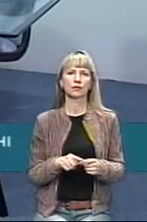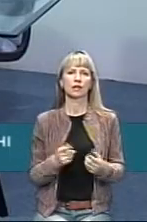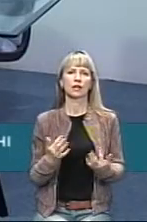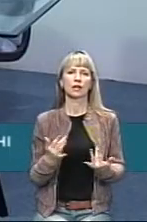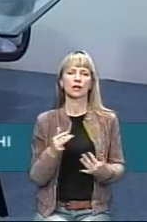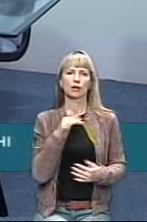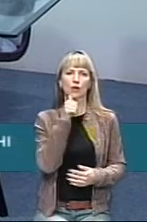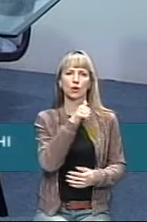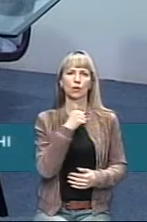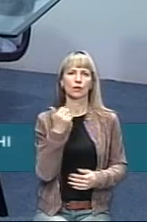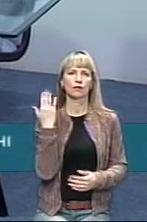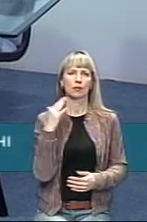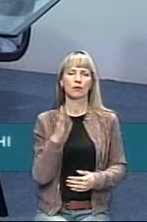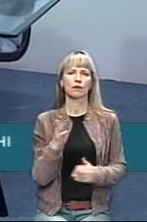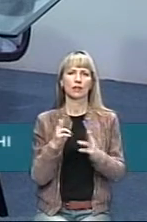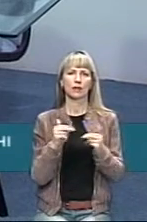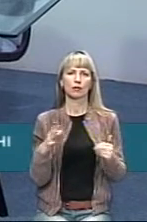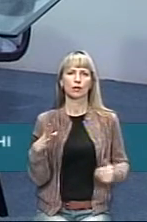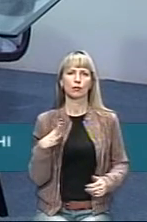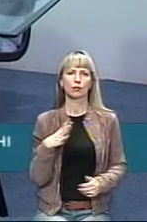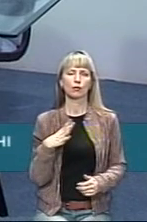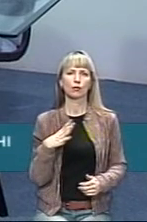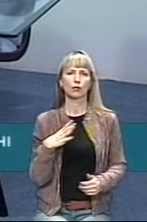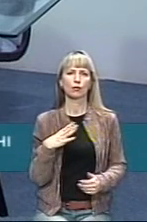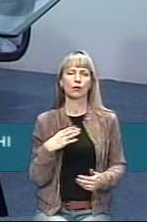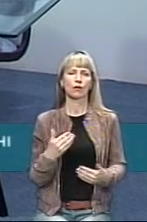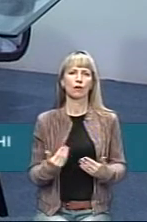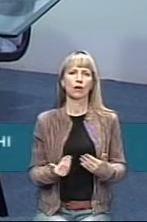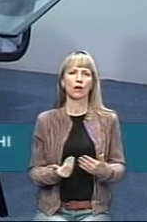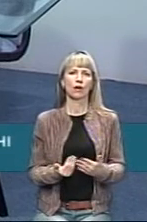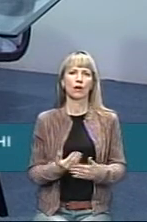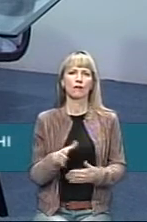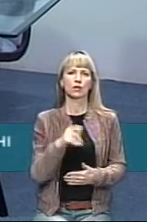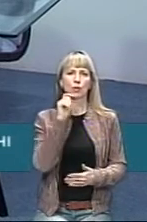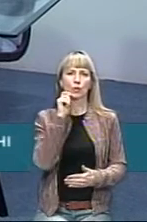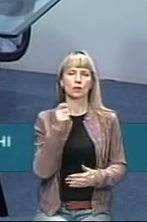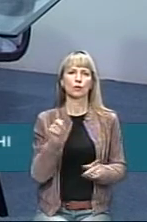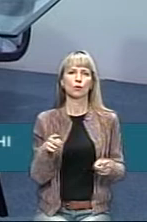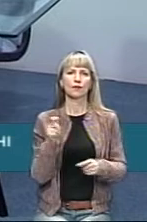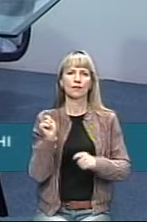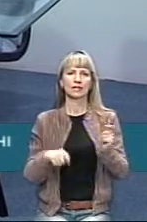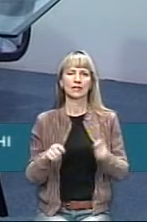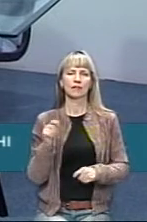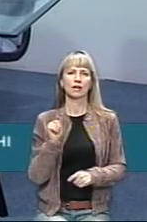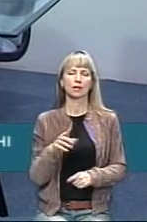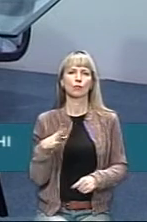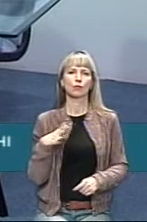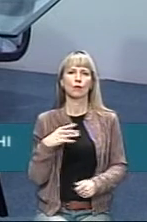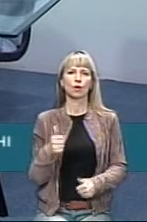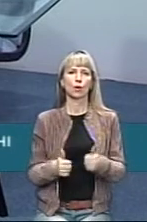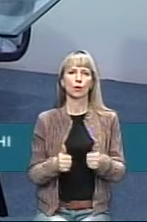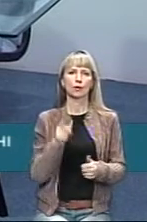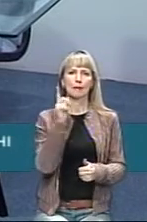Декілька років тому в Дніпрі був черговий всеукраїнський музейний фестиваль. Там був